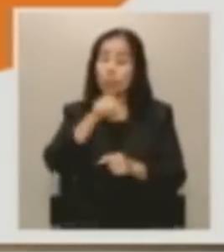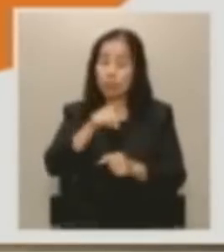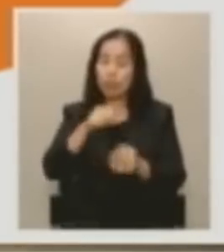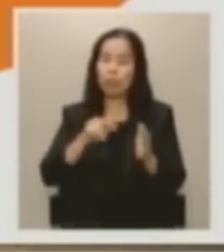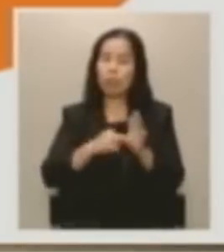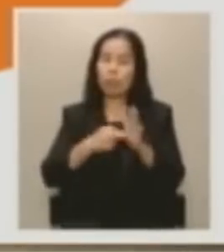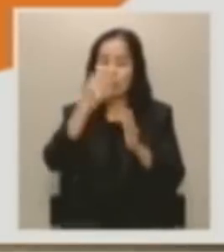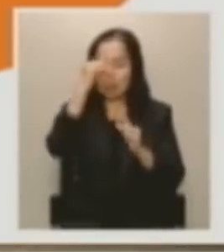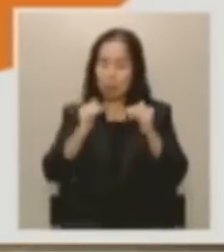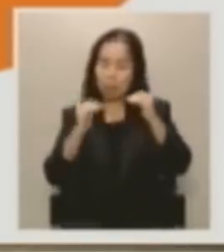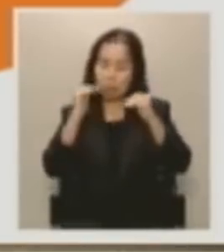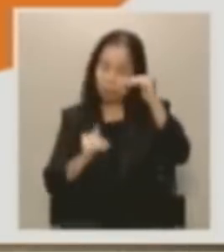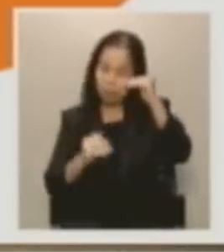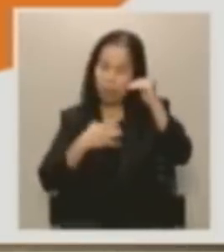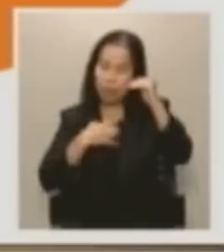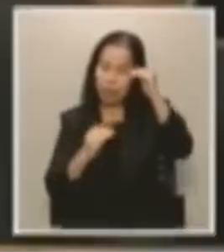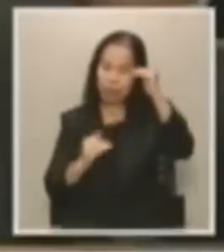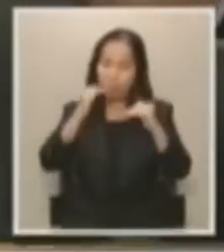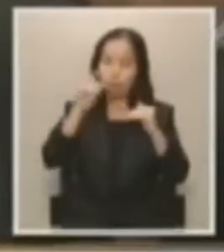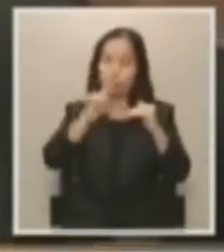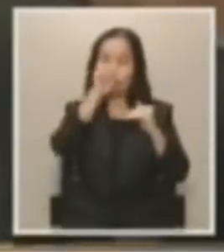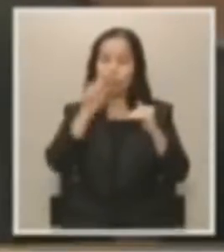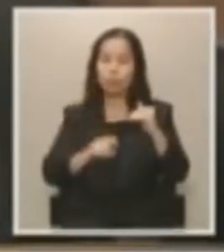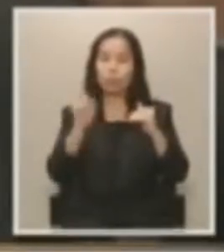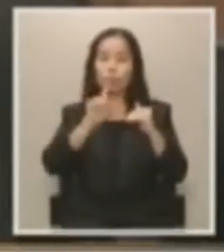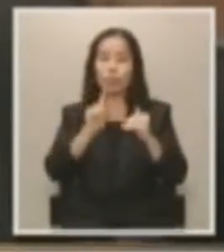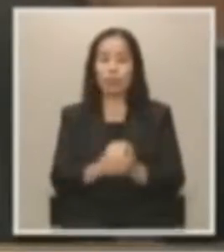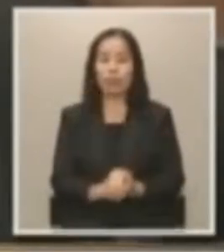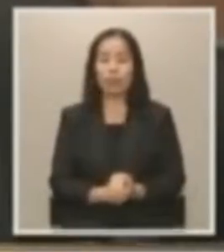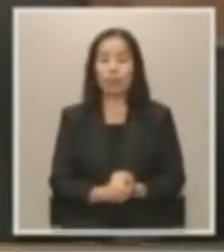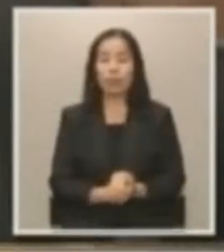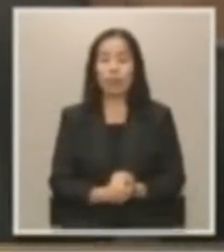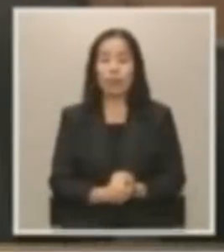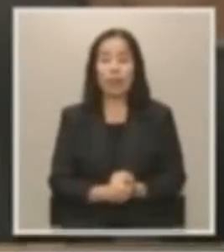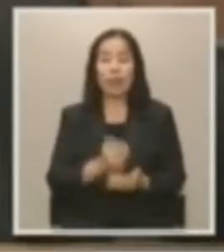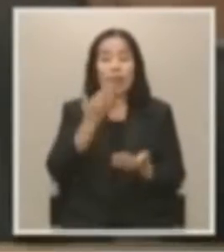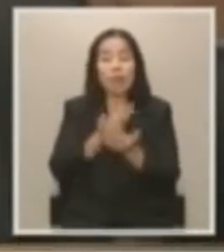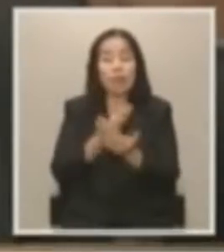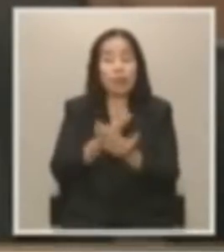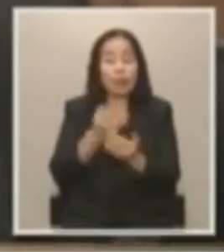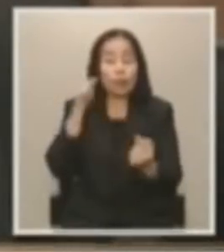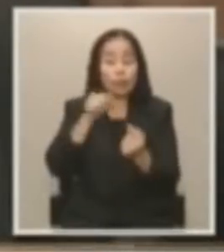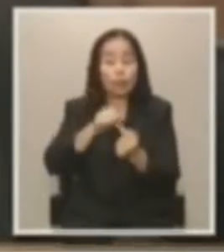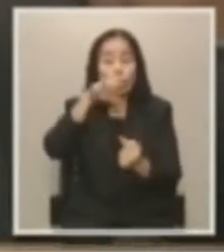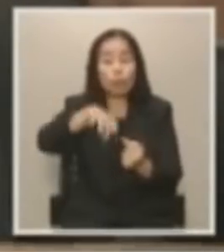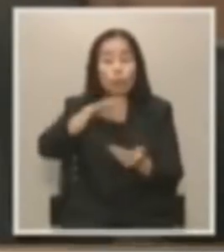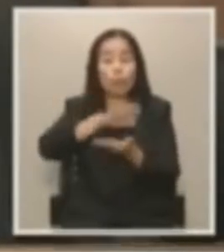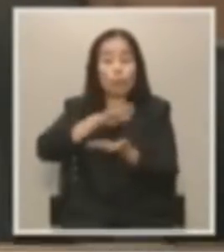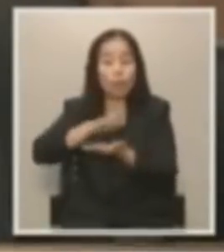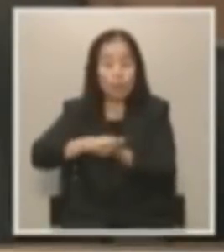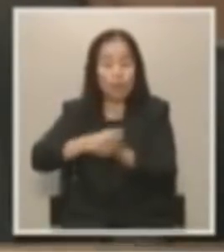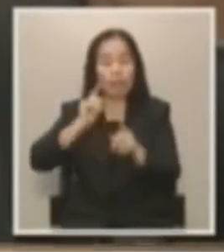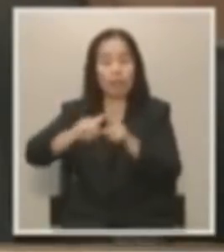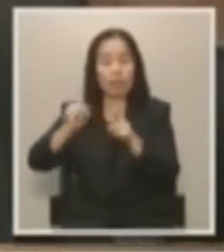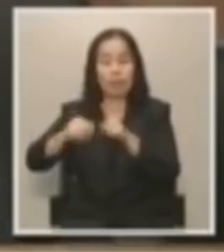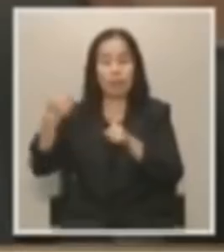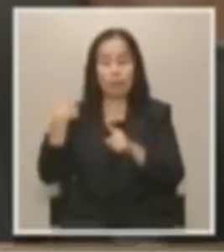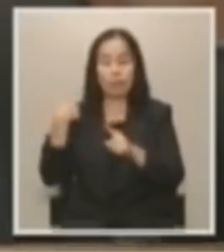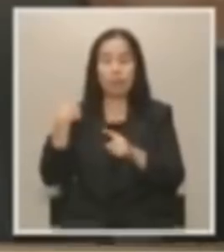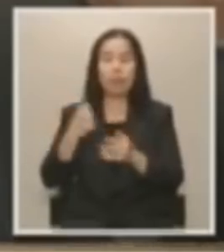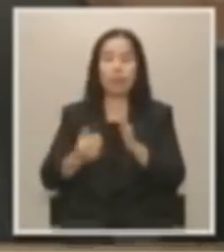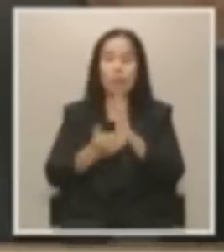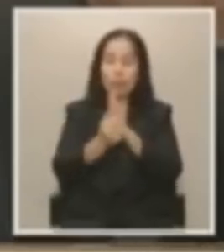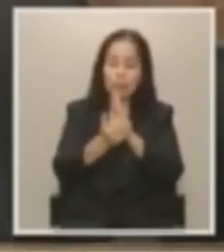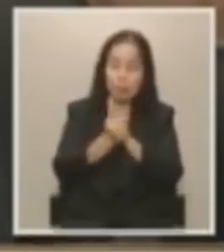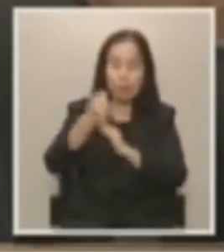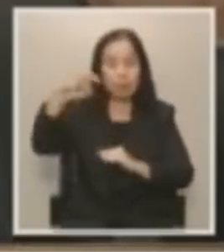เหลื่อมล้ำที่ท่านได้กล่าวไว้ในขณะเดียวกันถ้าเราไปดูงบโรงเรียนสำหรับเด็กที่มีความสามารถพิเศษต่างๆนะคะไม่โดนปรับลดเล